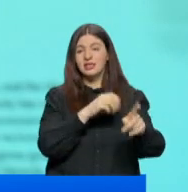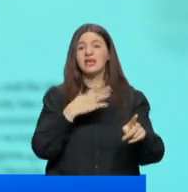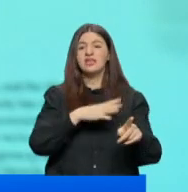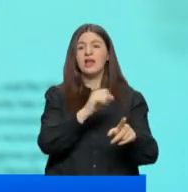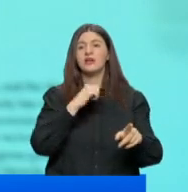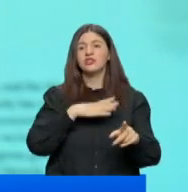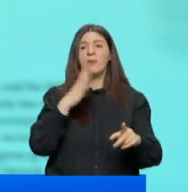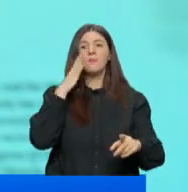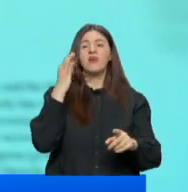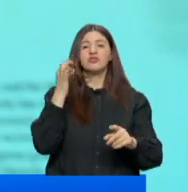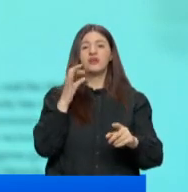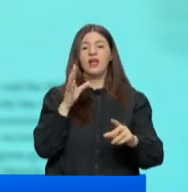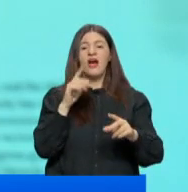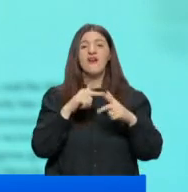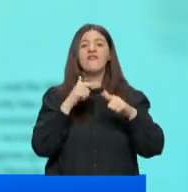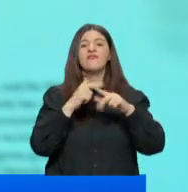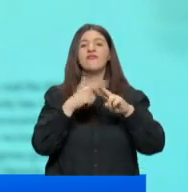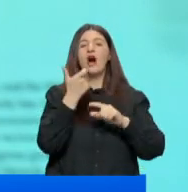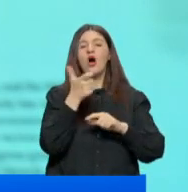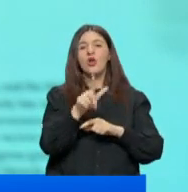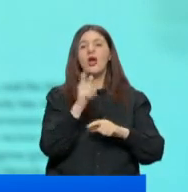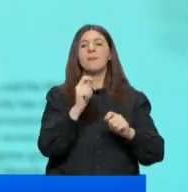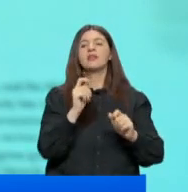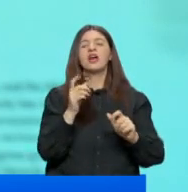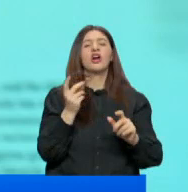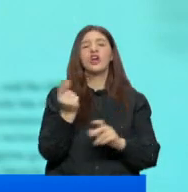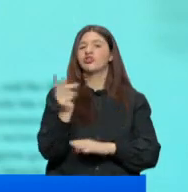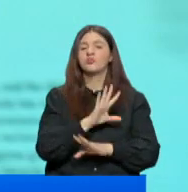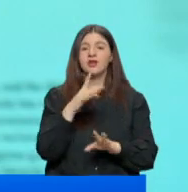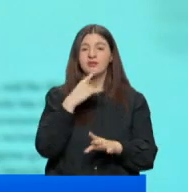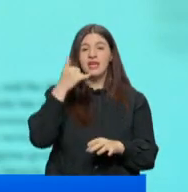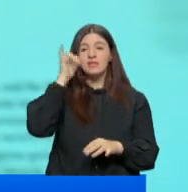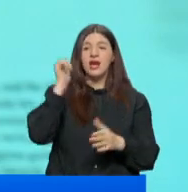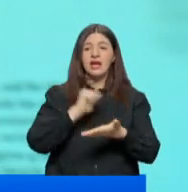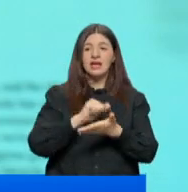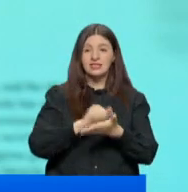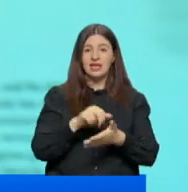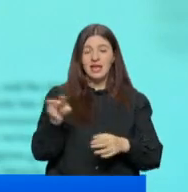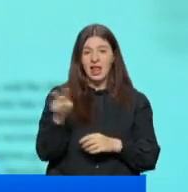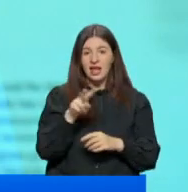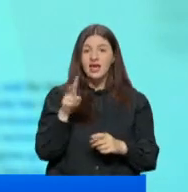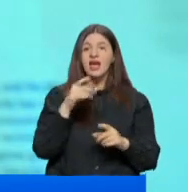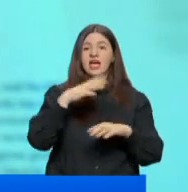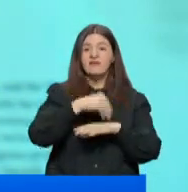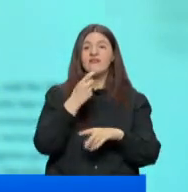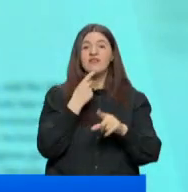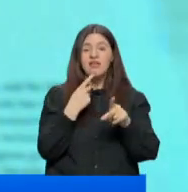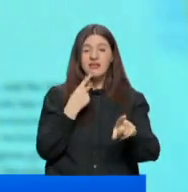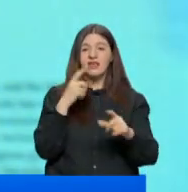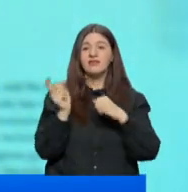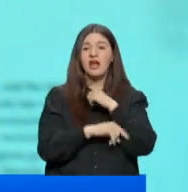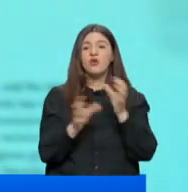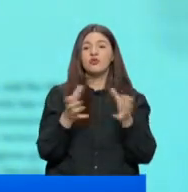almak için profesyonel faal yapmaktan kaçınmıyor dedi. İspanyol gazeteleri El País ve El Mundo İsveç ve Finlandiya'nın